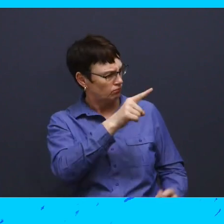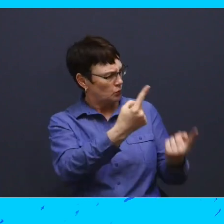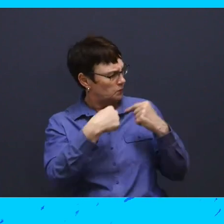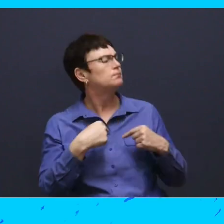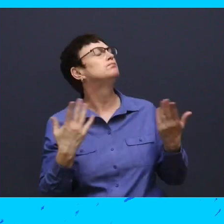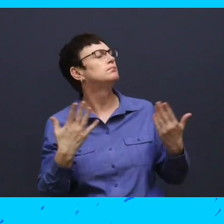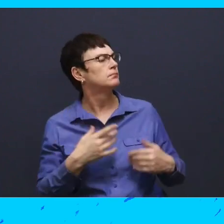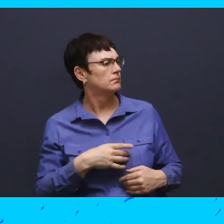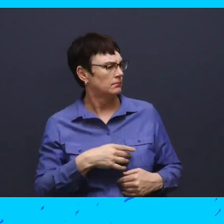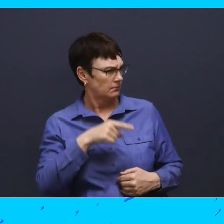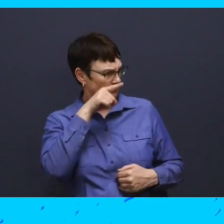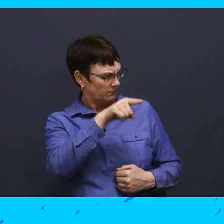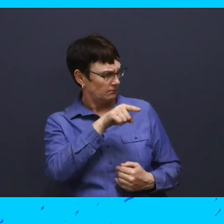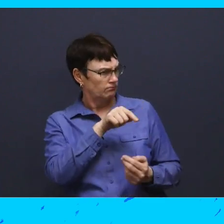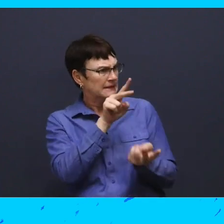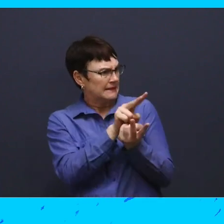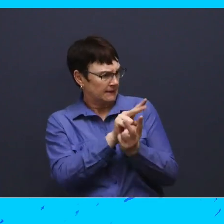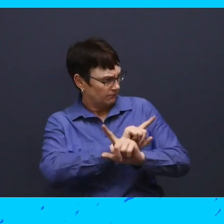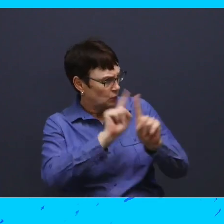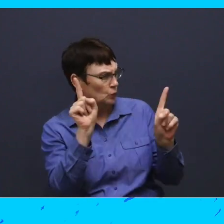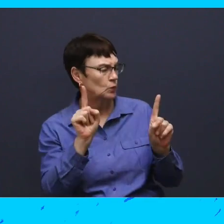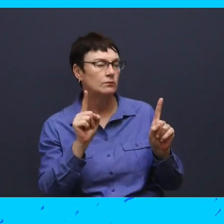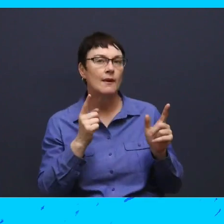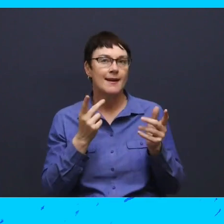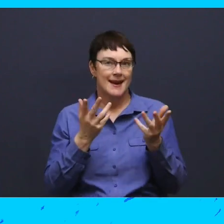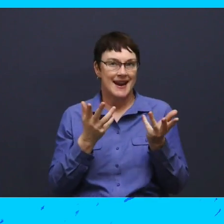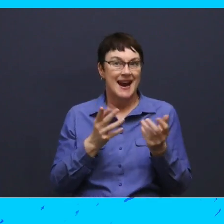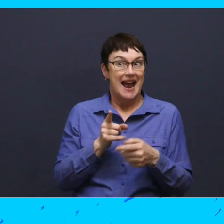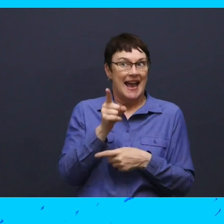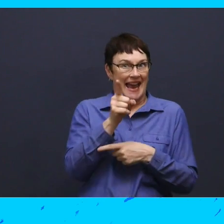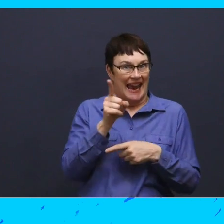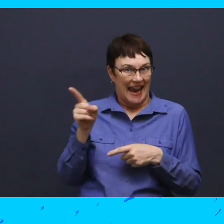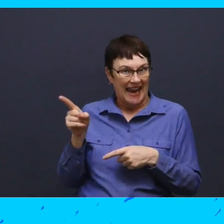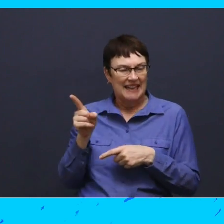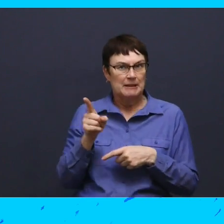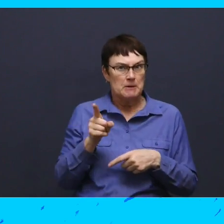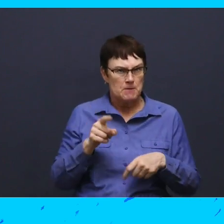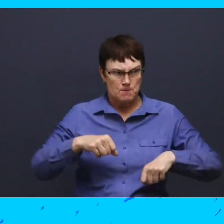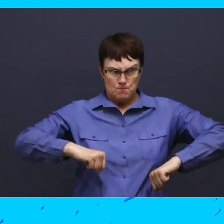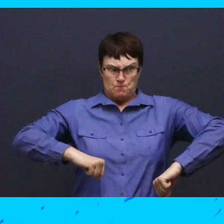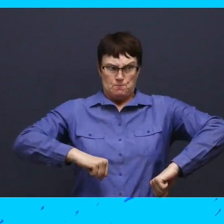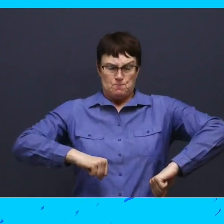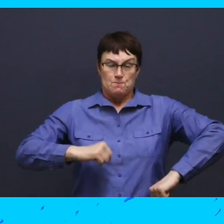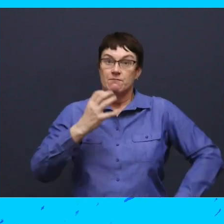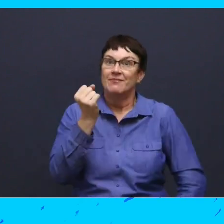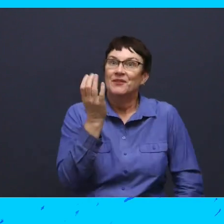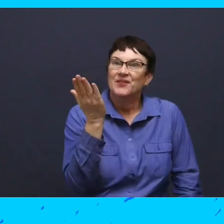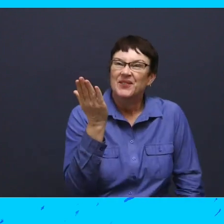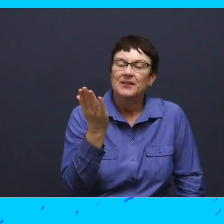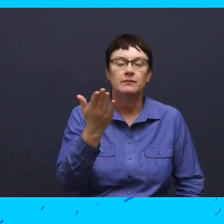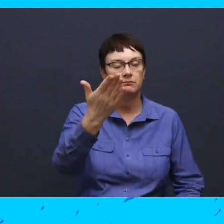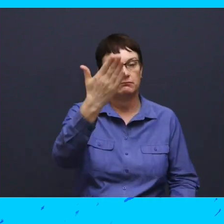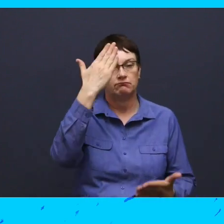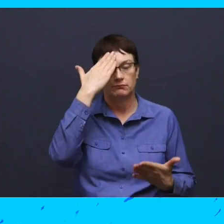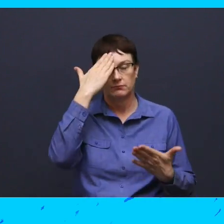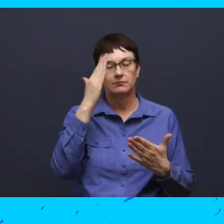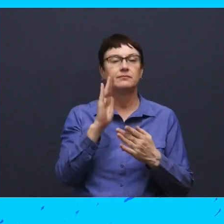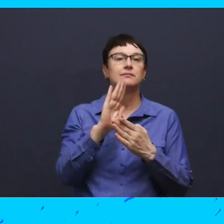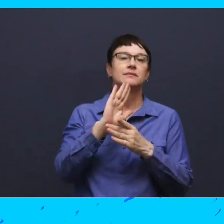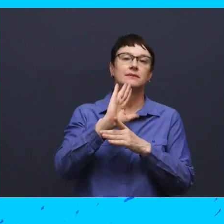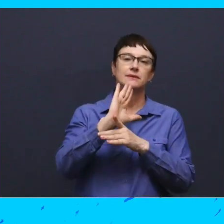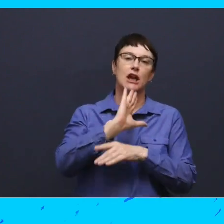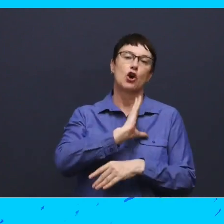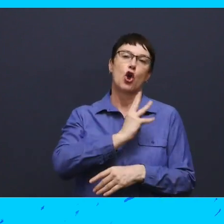à une méthode contraceptive, quel âge as-tu, etc. Et ça, ça touche